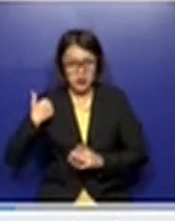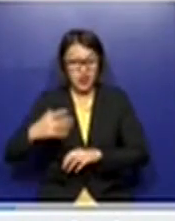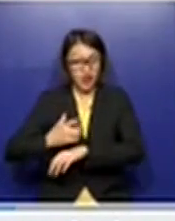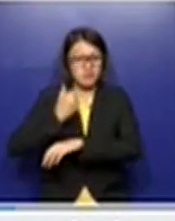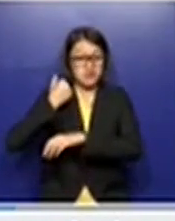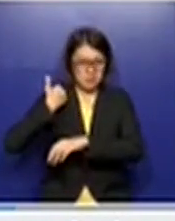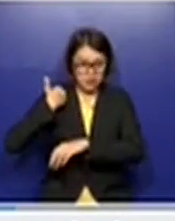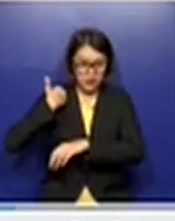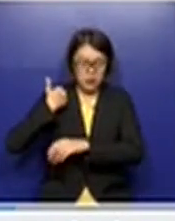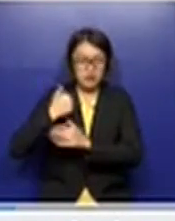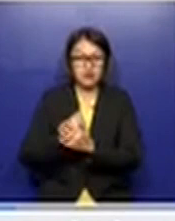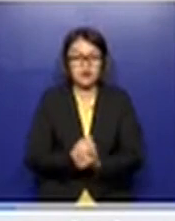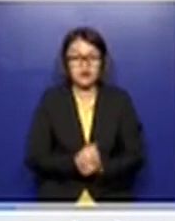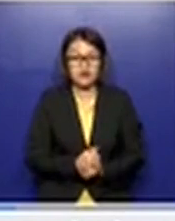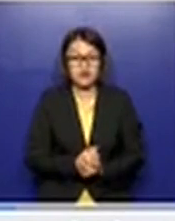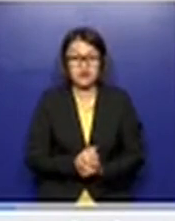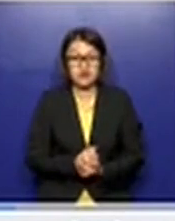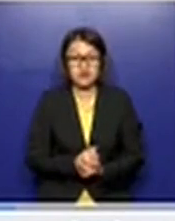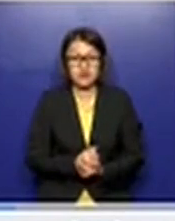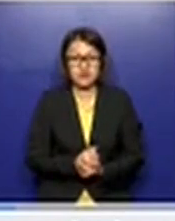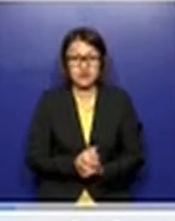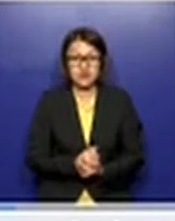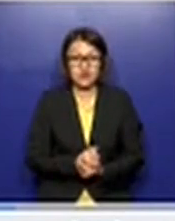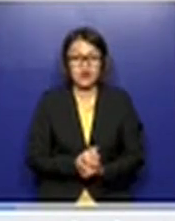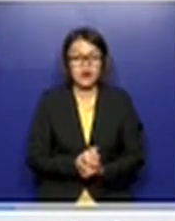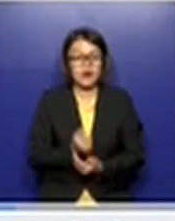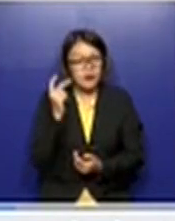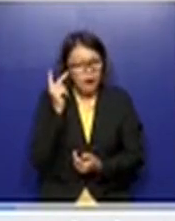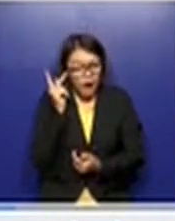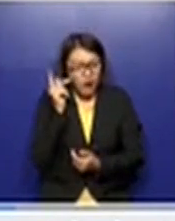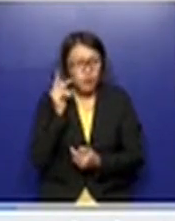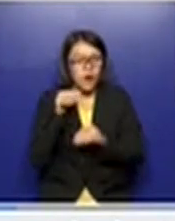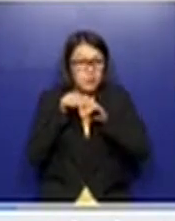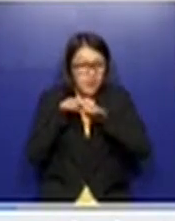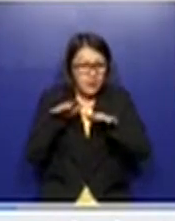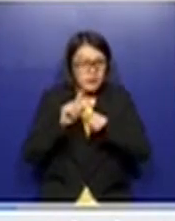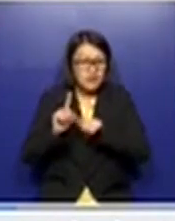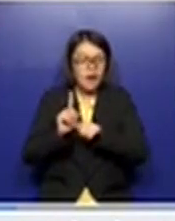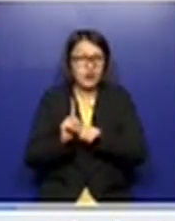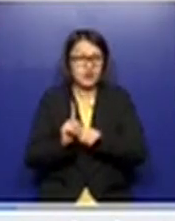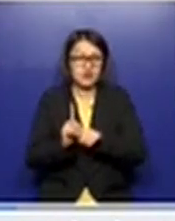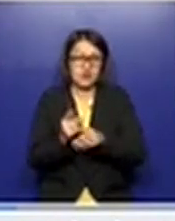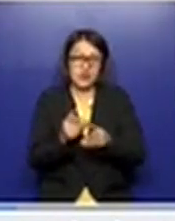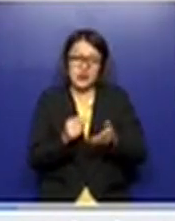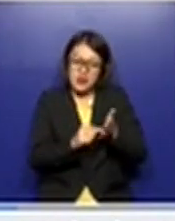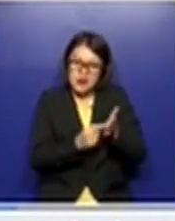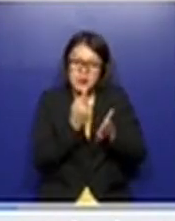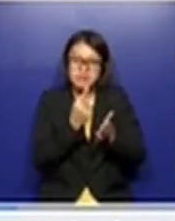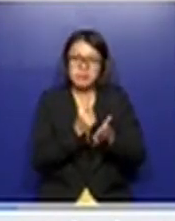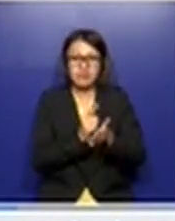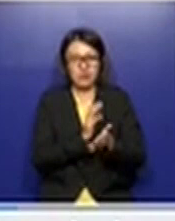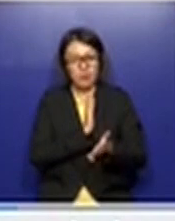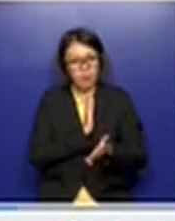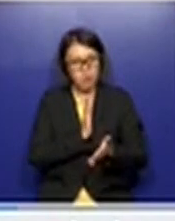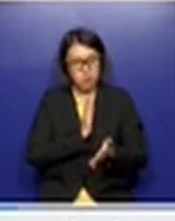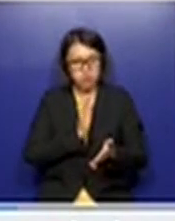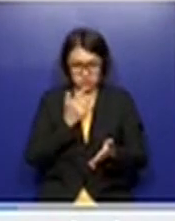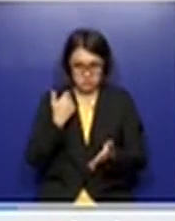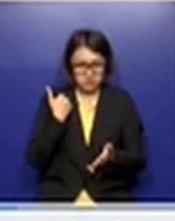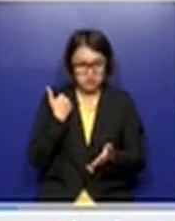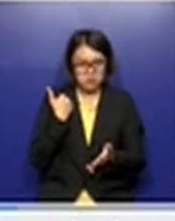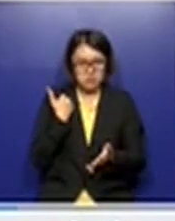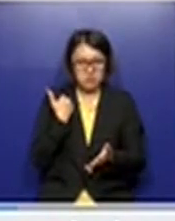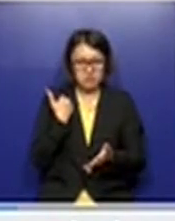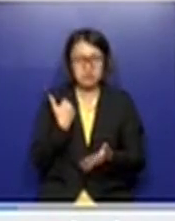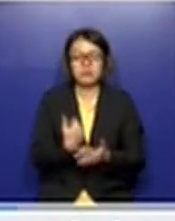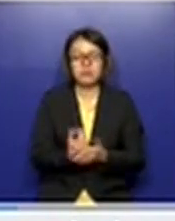ณ์ที่ไทยบีเอสเกิดขึ้นมาท่านปลอดจากการเมืองเป็นกลาง